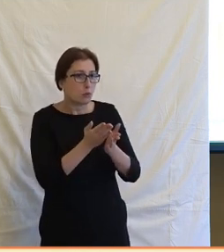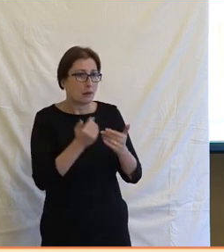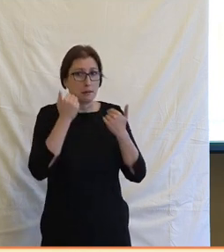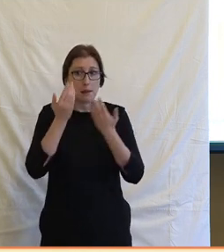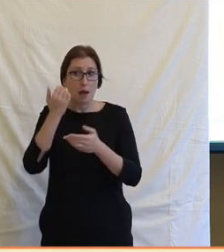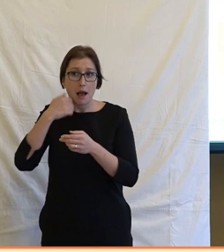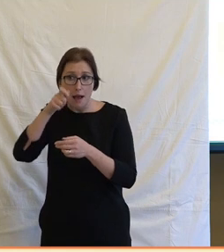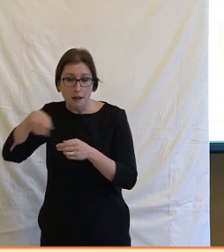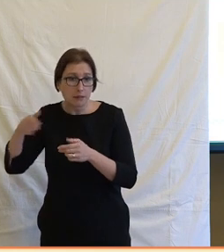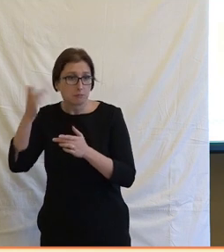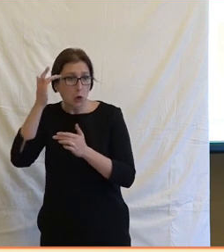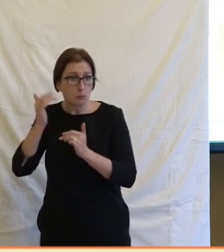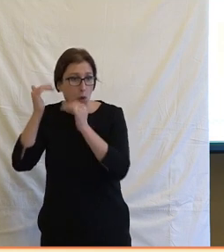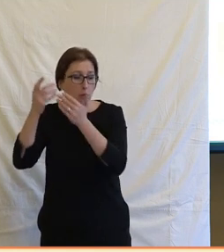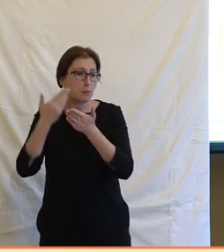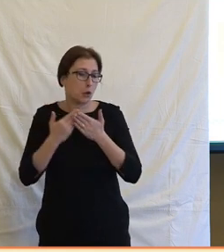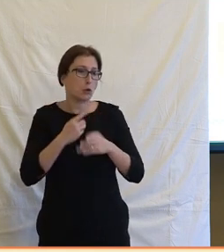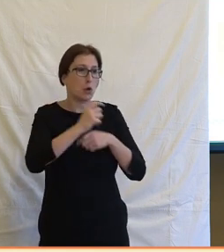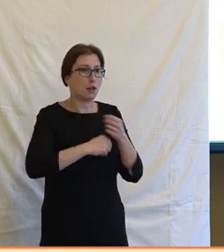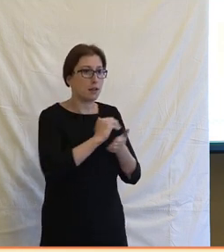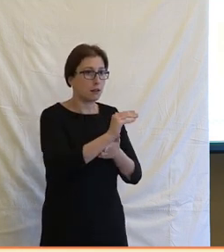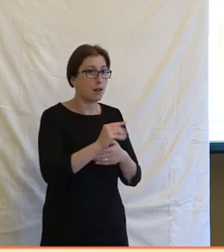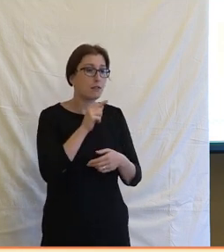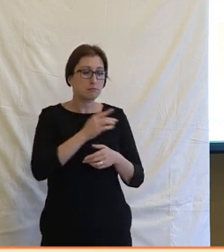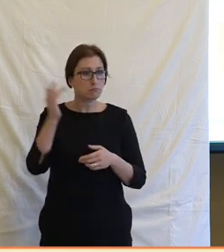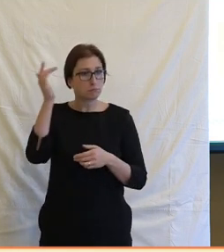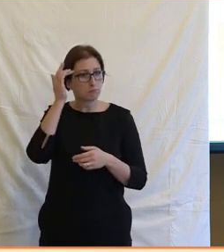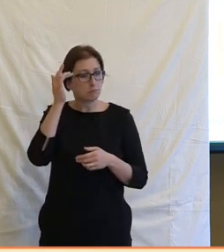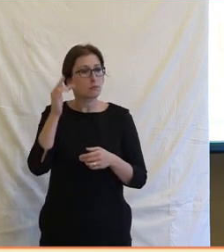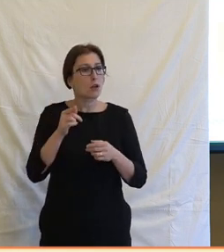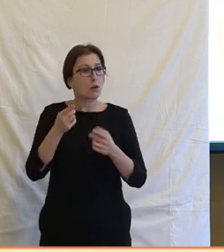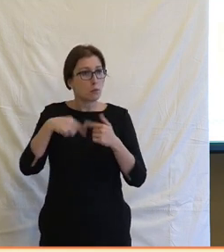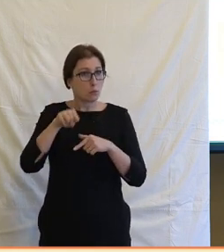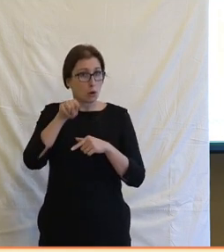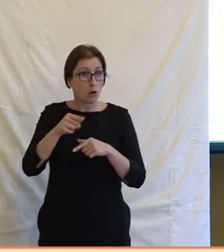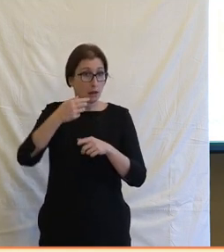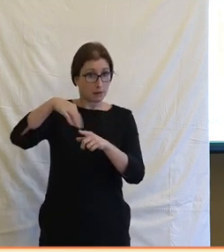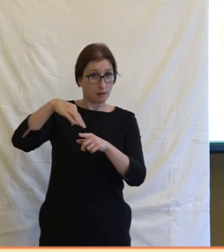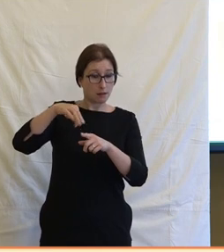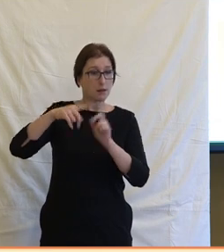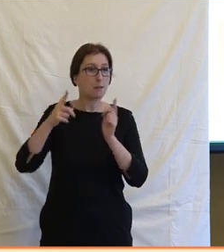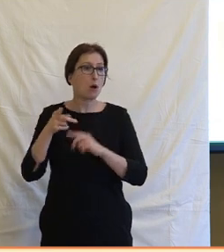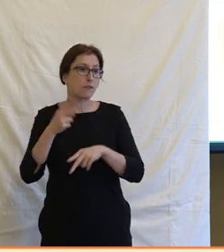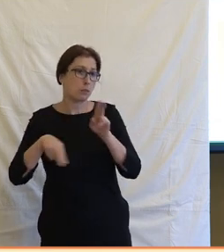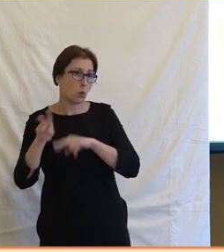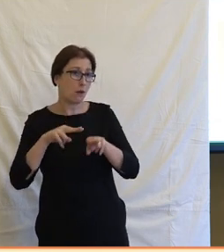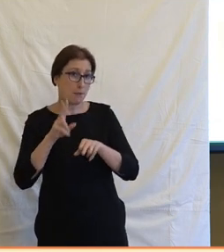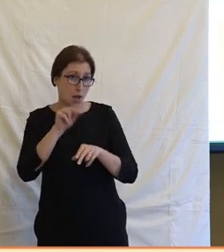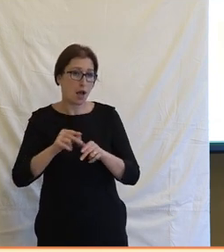jste jeden ze špičkových specialistů v České republice. Jste opravdu takovým nedostatkovým zbožím, nebo je to jenom výmluva?